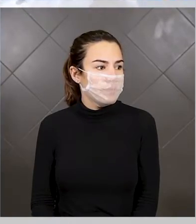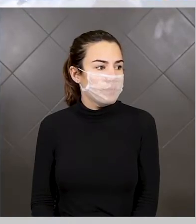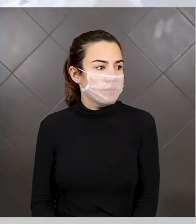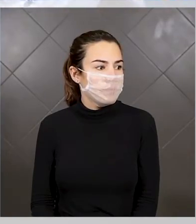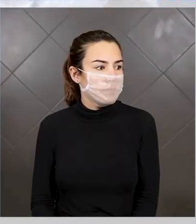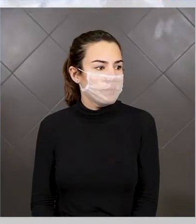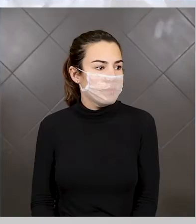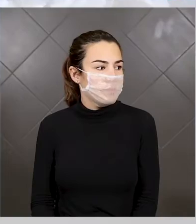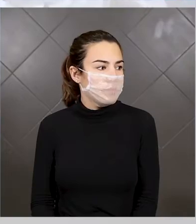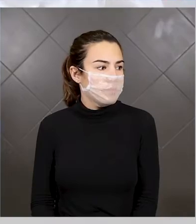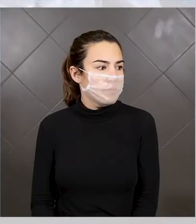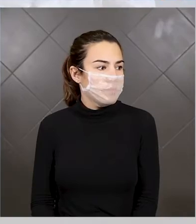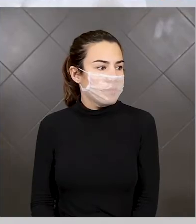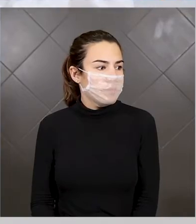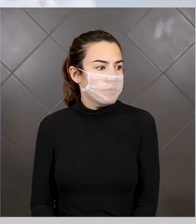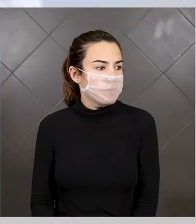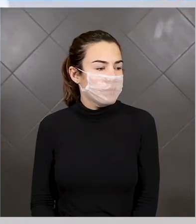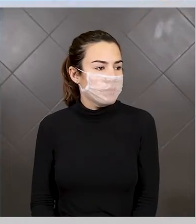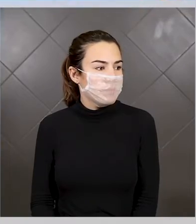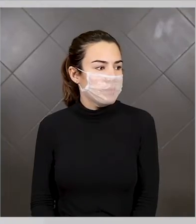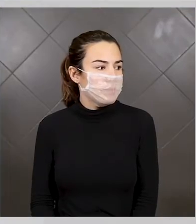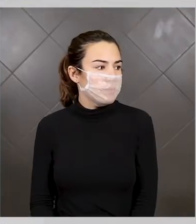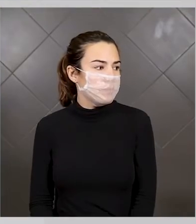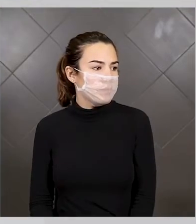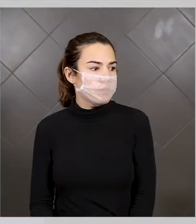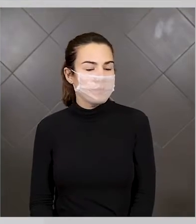No, tranquil, tranquil. Tu vés fent aquí.